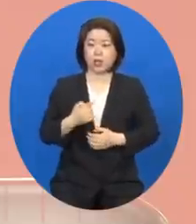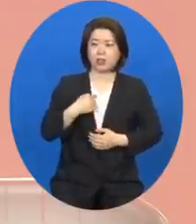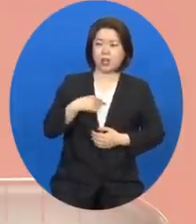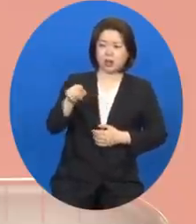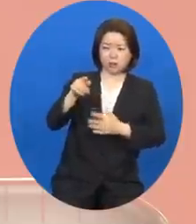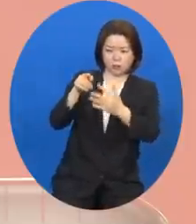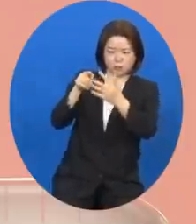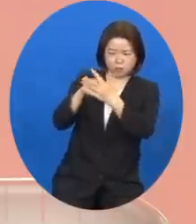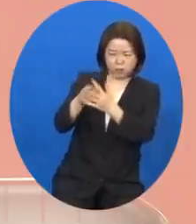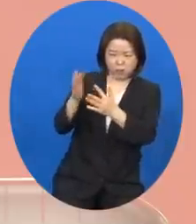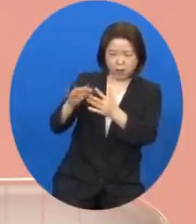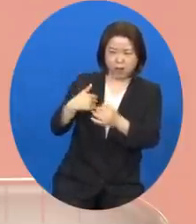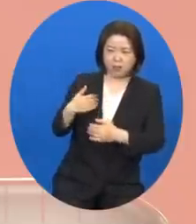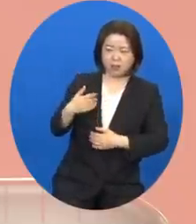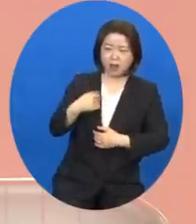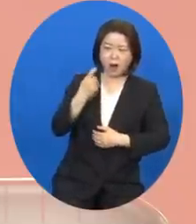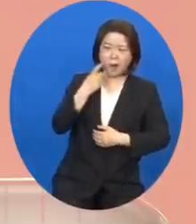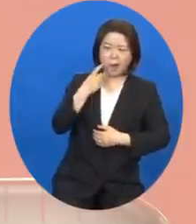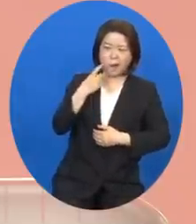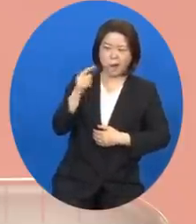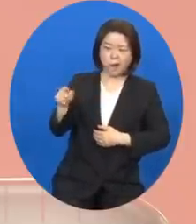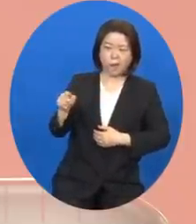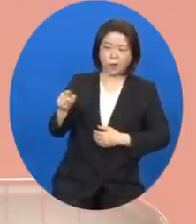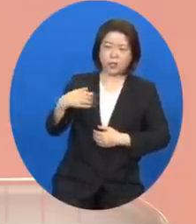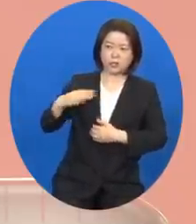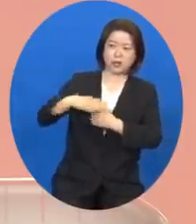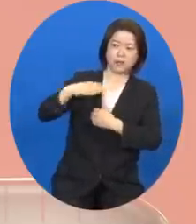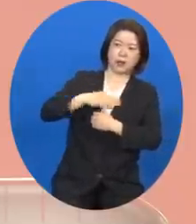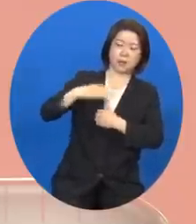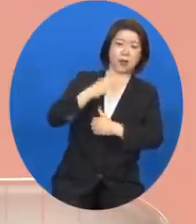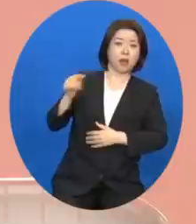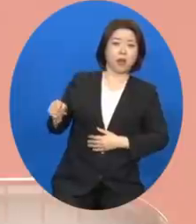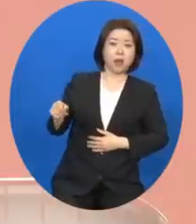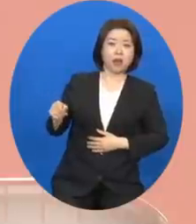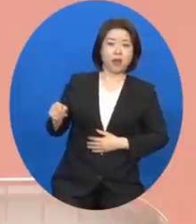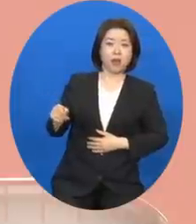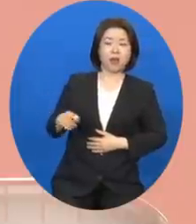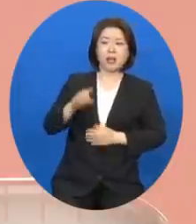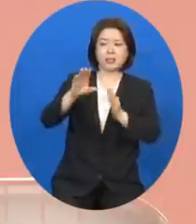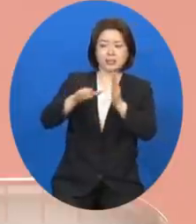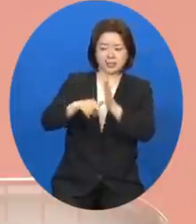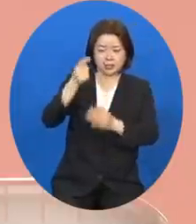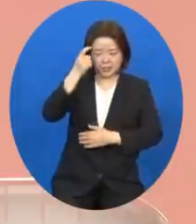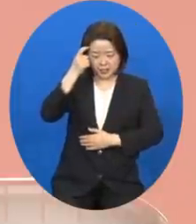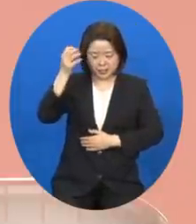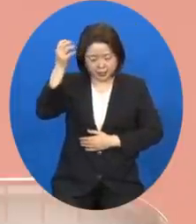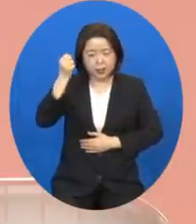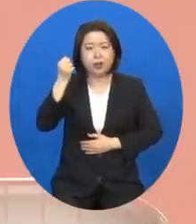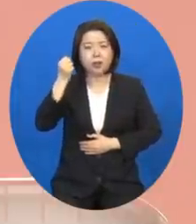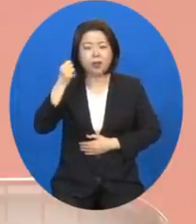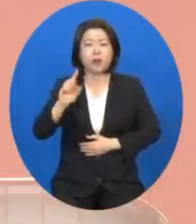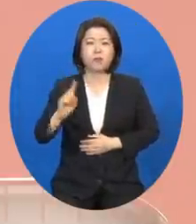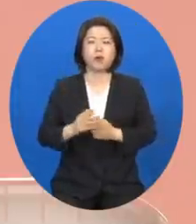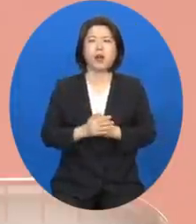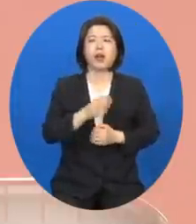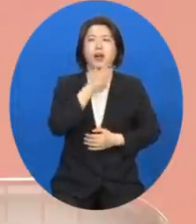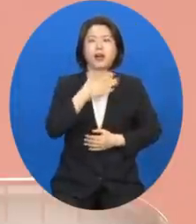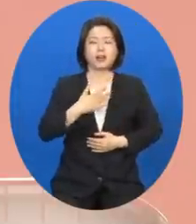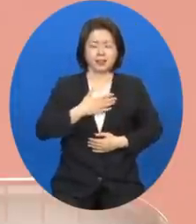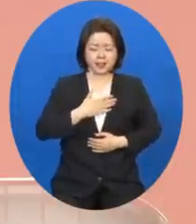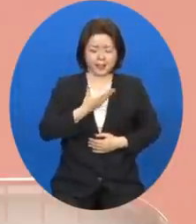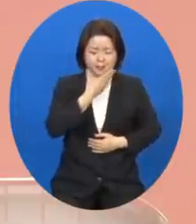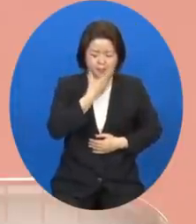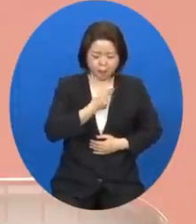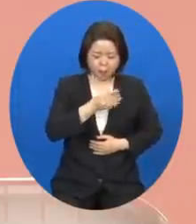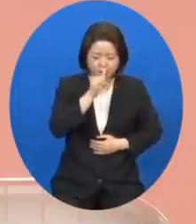아는데도 여러분을 거짓으로 해하려고 하고, 그럴 때마다 생각해야 돼요. 내가 복이 있는